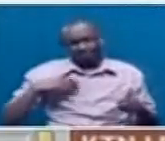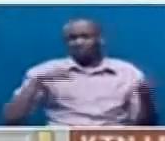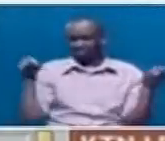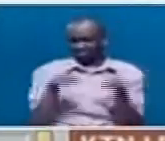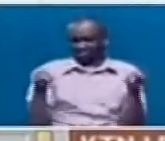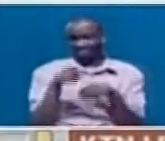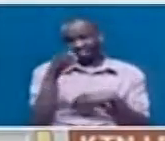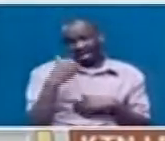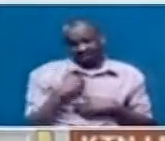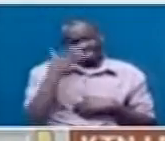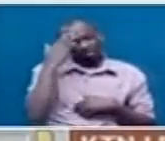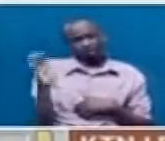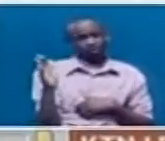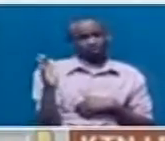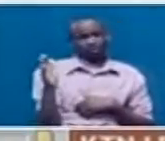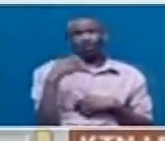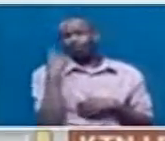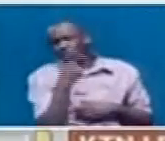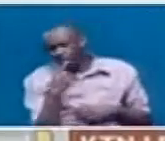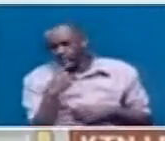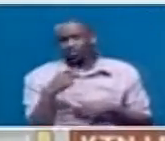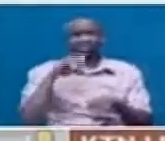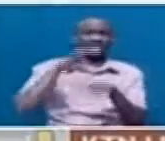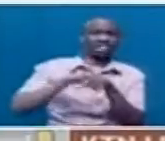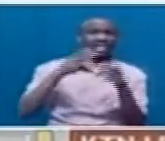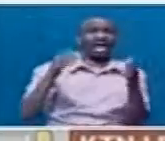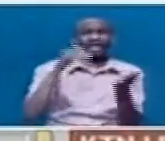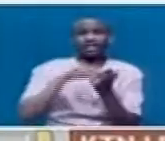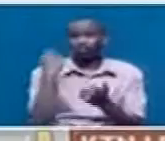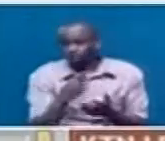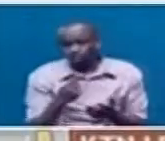ni kwamba hawajui atakayewindwa na jinamizi